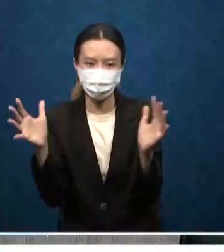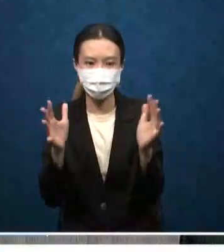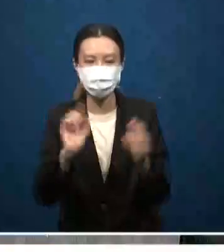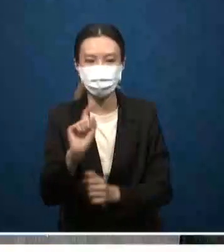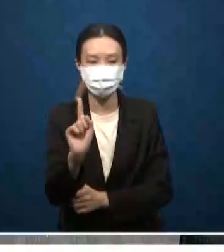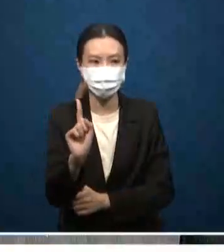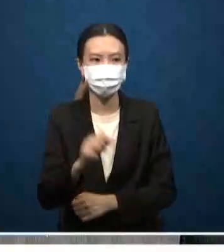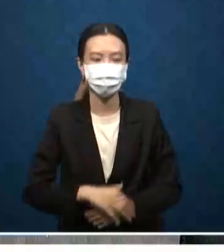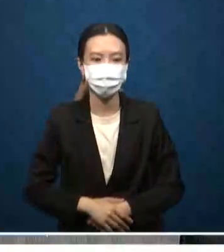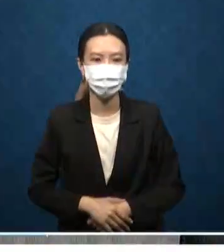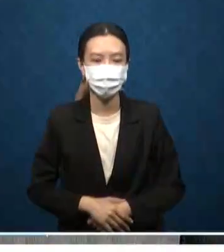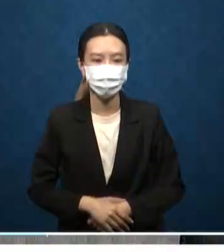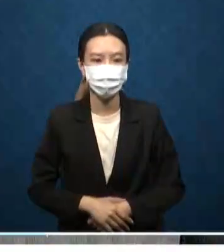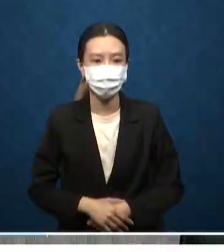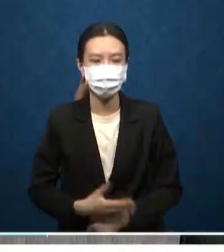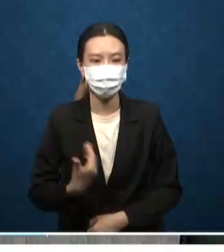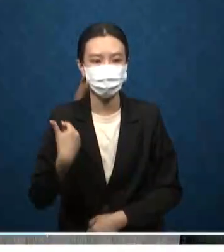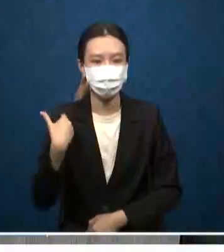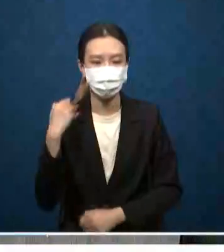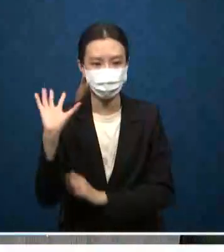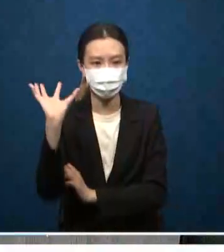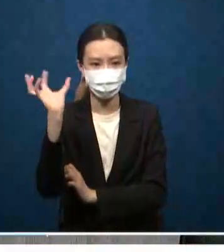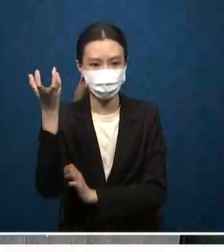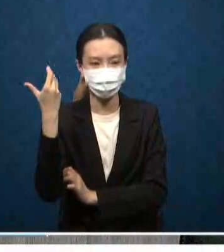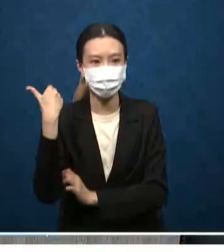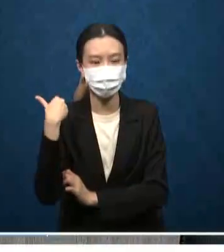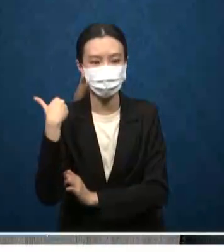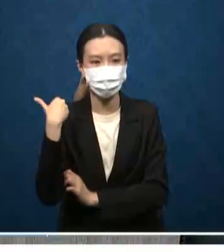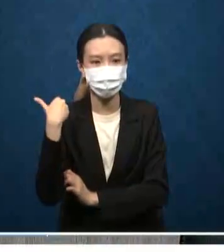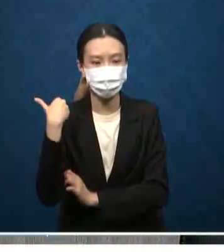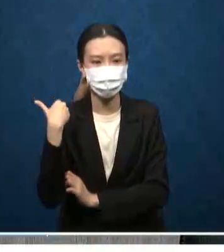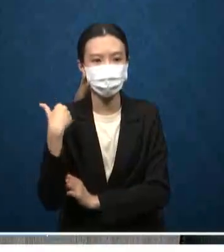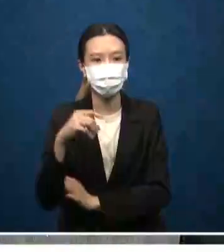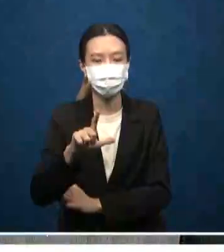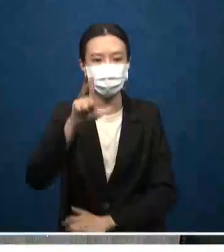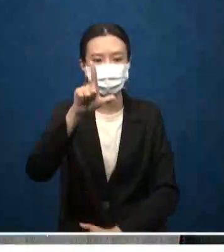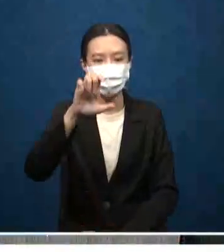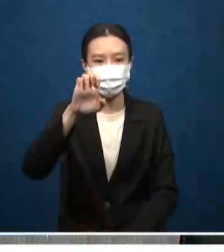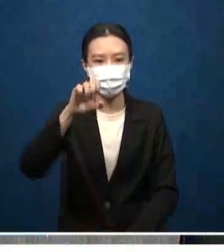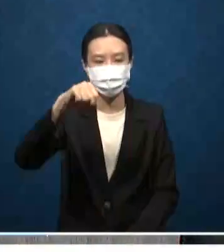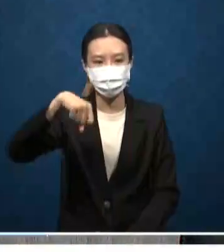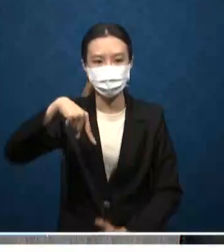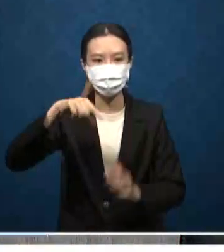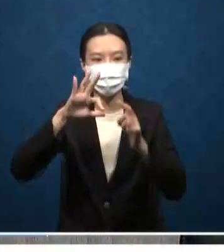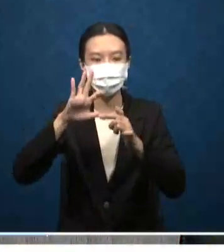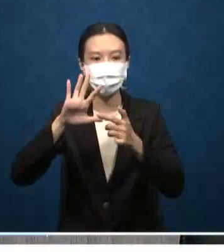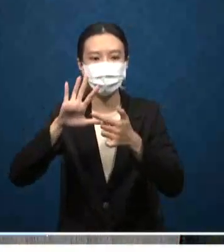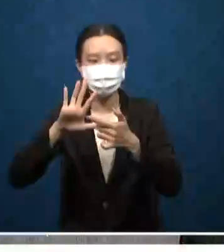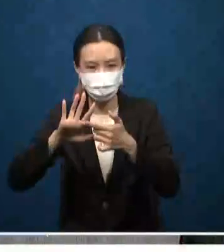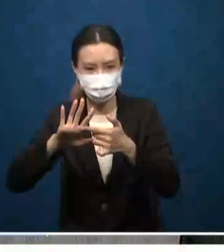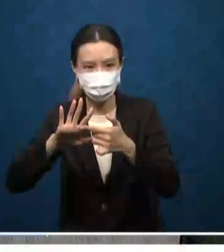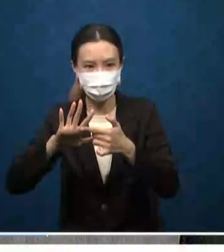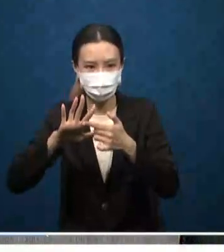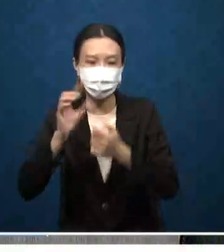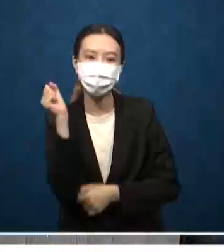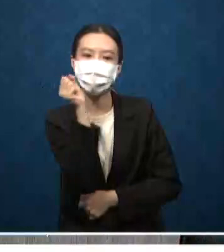ผมว่ามันเป็นแรงบันดาลใจของพวกคนทั่วโลกลิซ่าลลิสาเด็กสาวจากบุรีรัมย์ที่เป็นแร็ปเปอร์ใหญ่